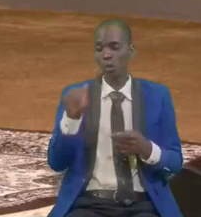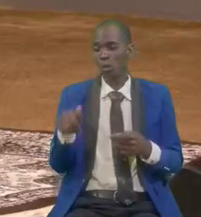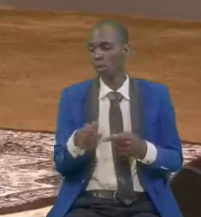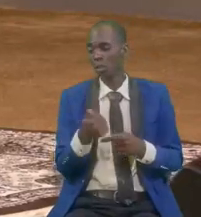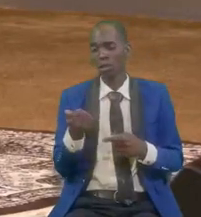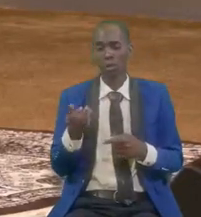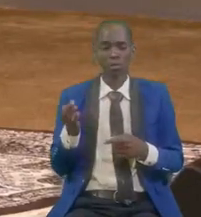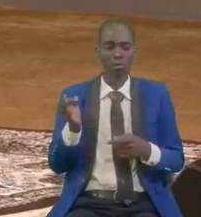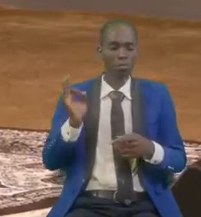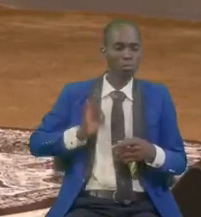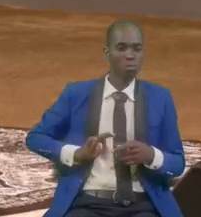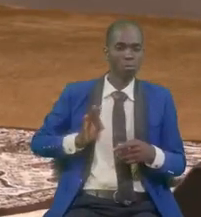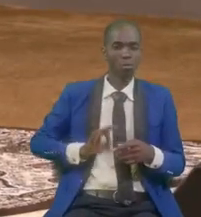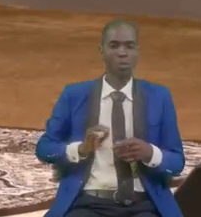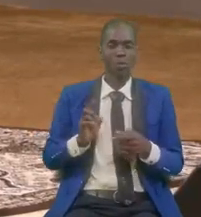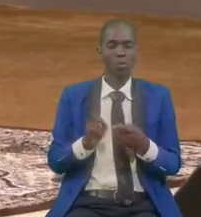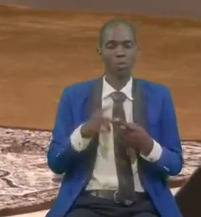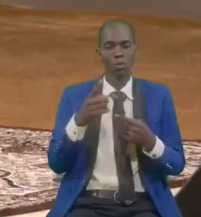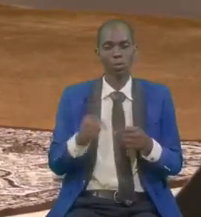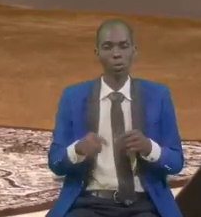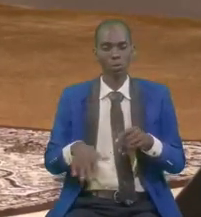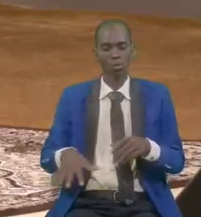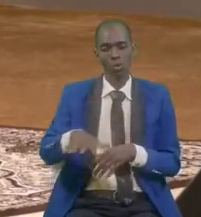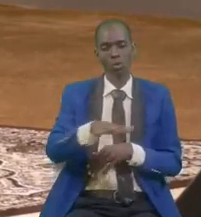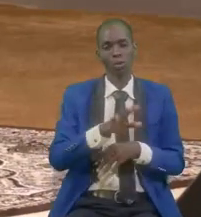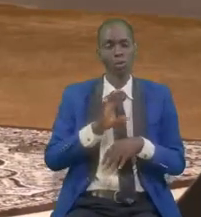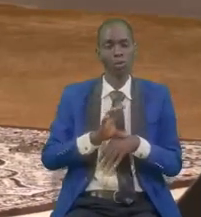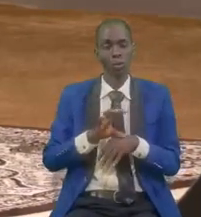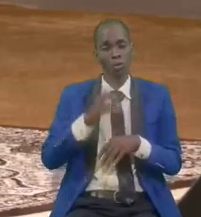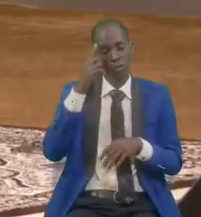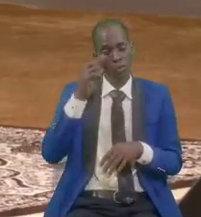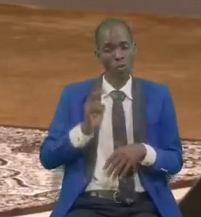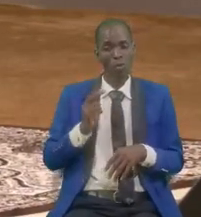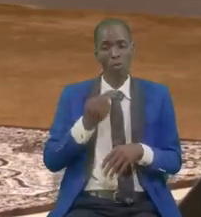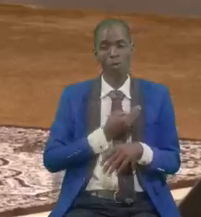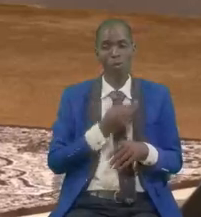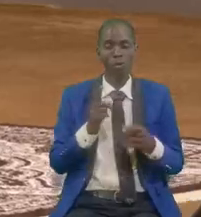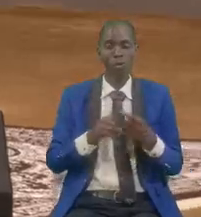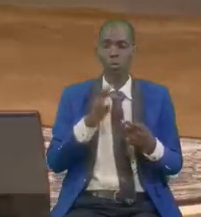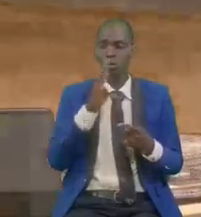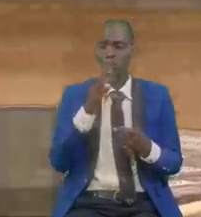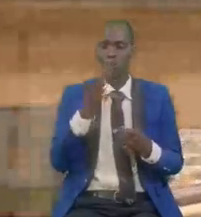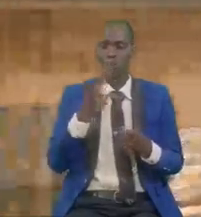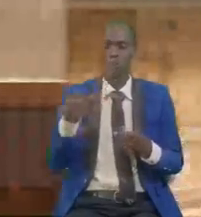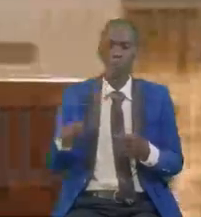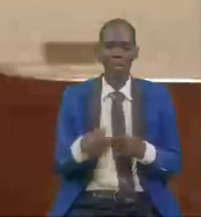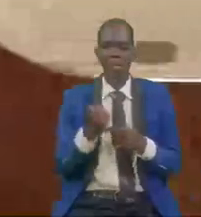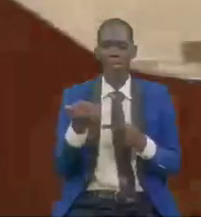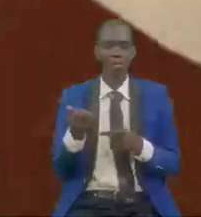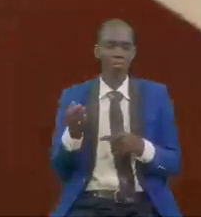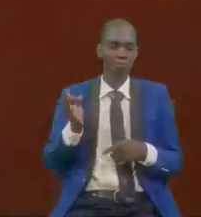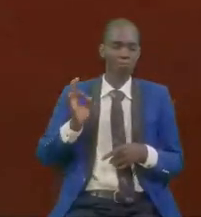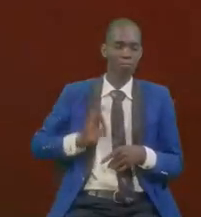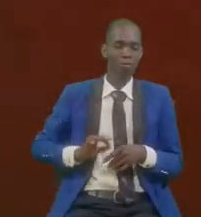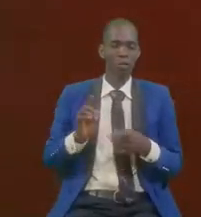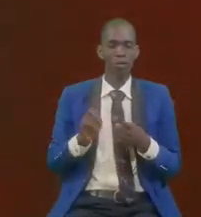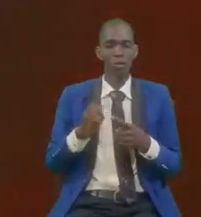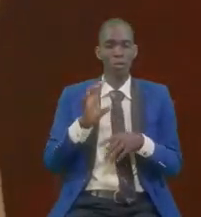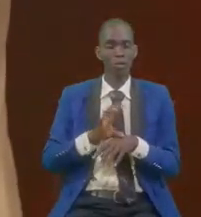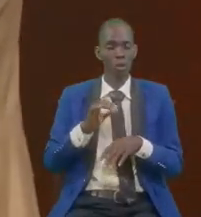profitables, bénéfiques à l'église locale, pour que nous soyons profitables à l'église